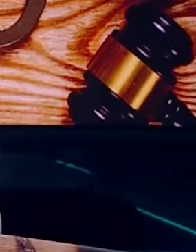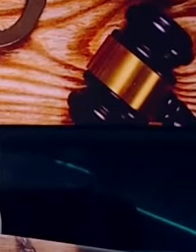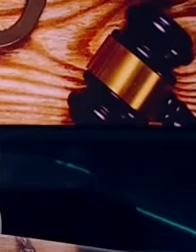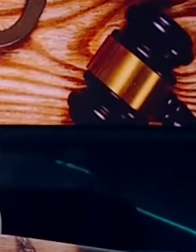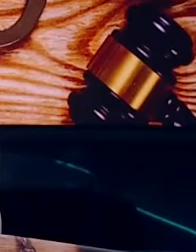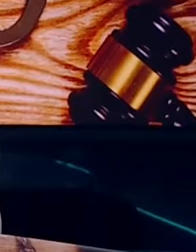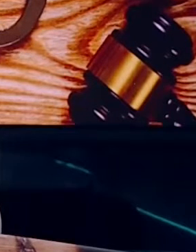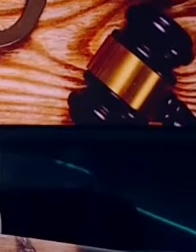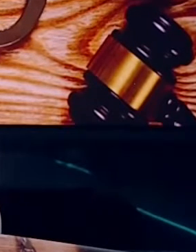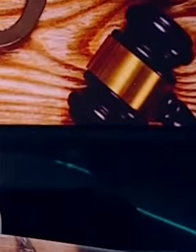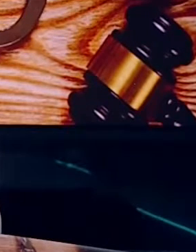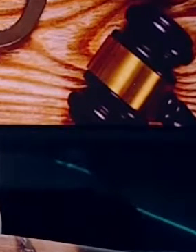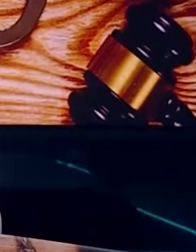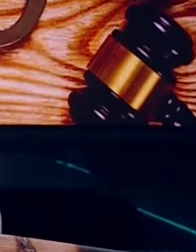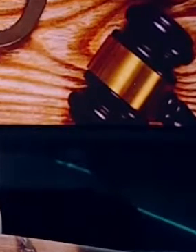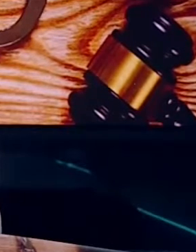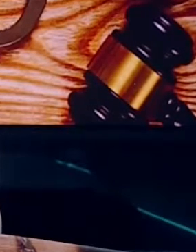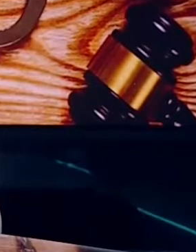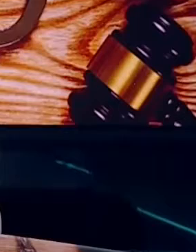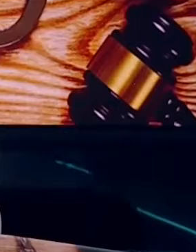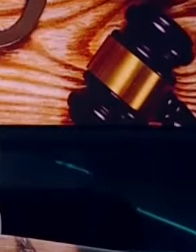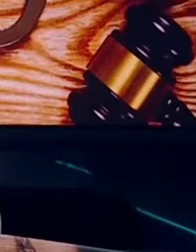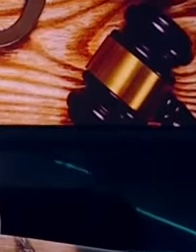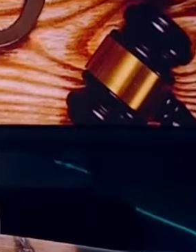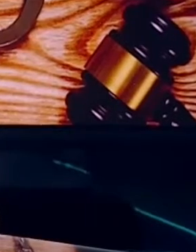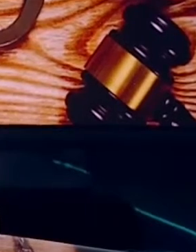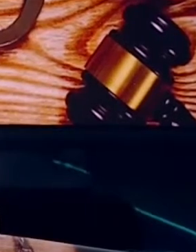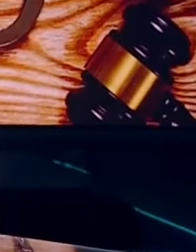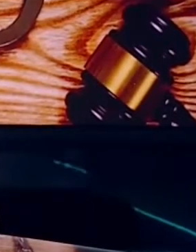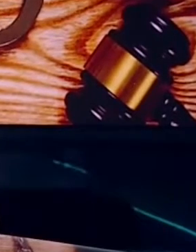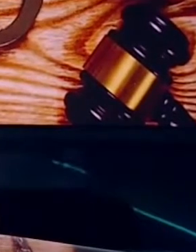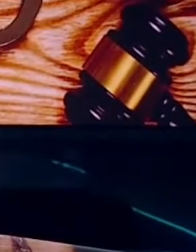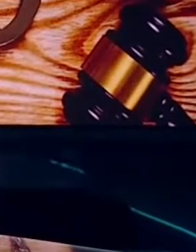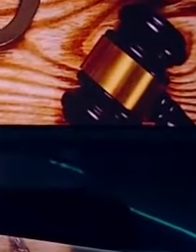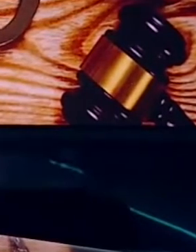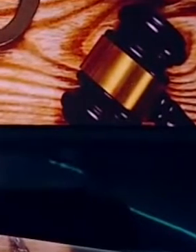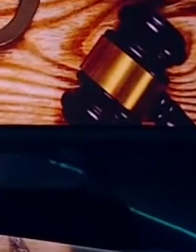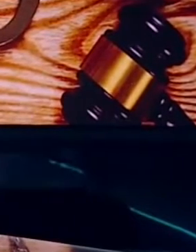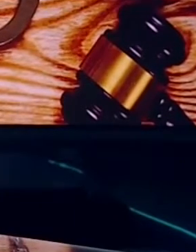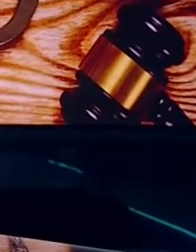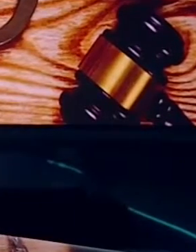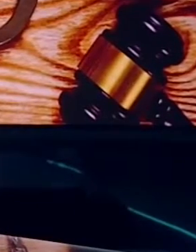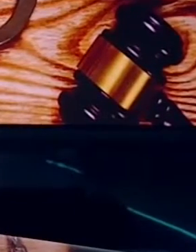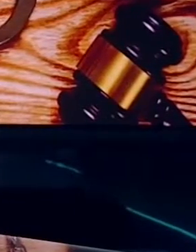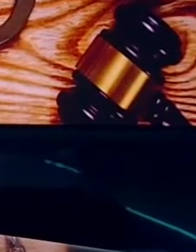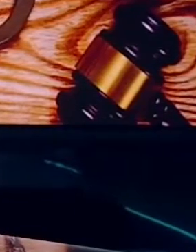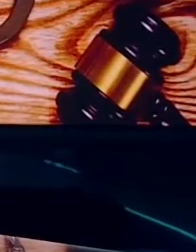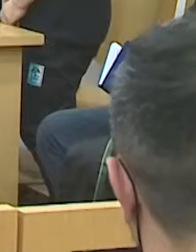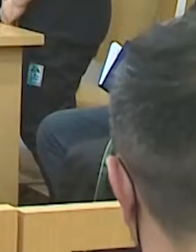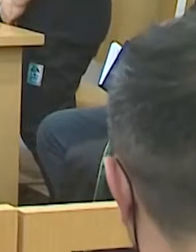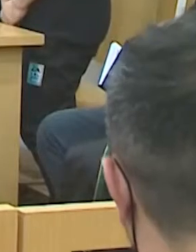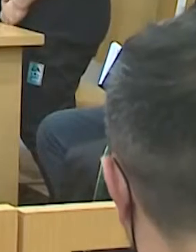bugün onlardan biri Azərbaycandan, Azərbaycan xalqından elədiklərinə görə üzr istəyib.